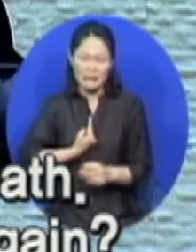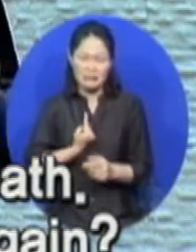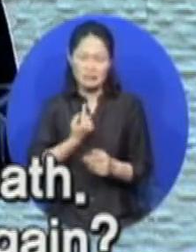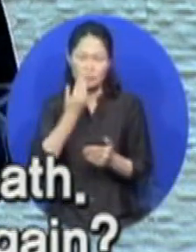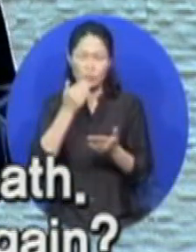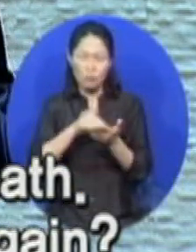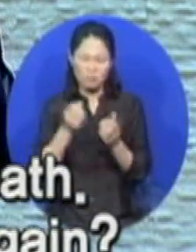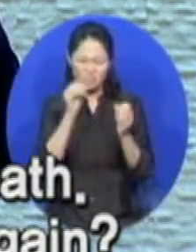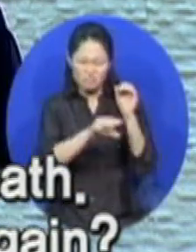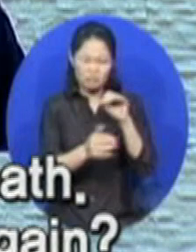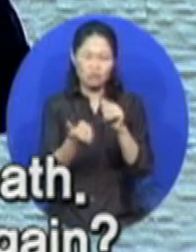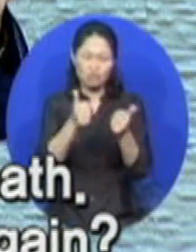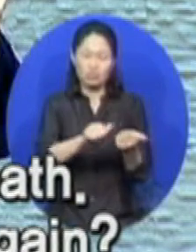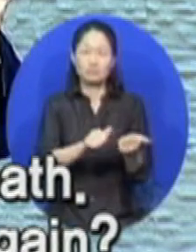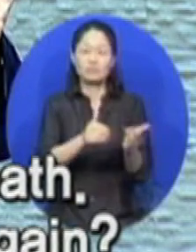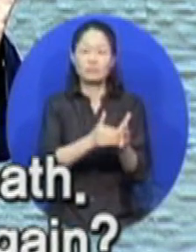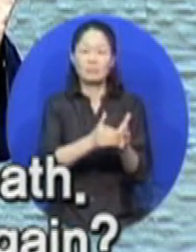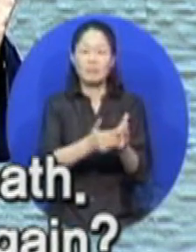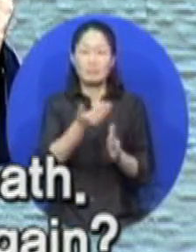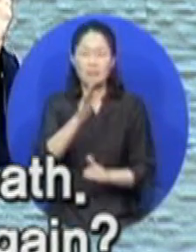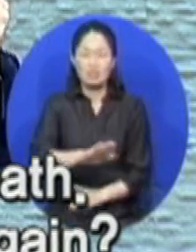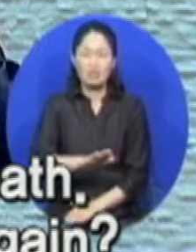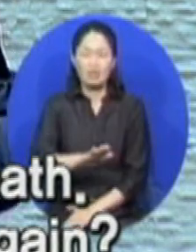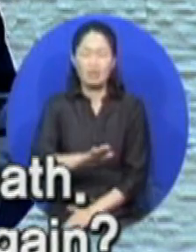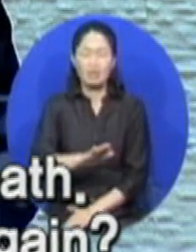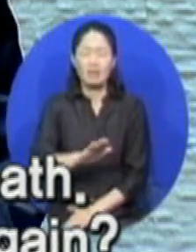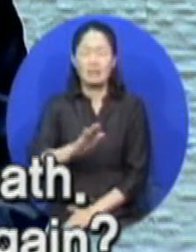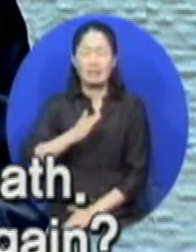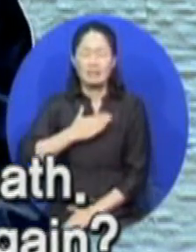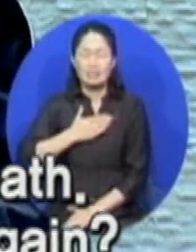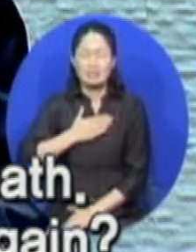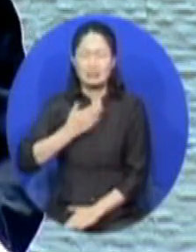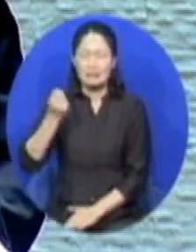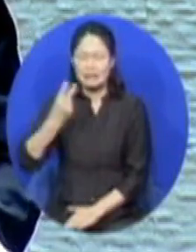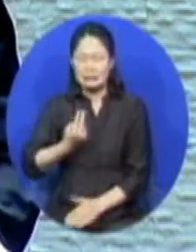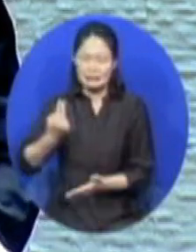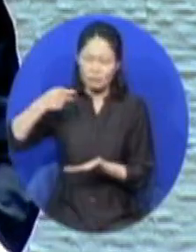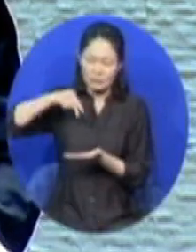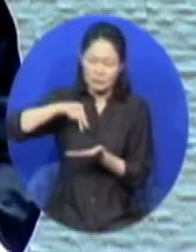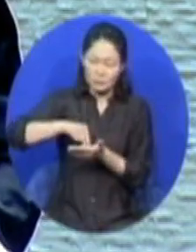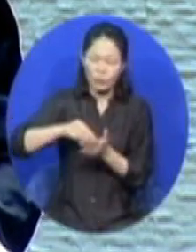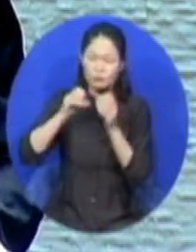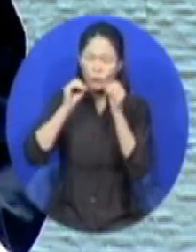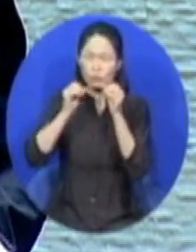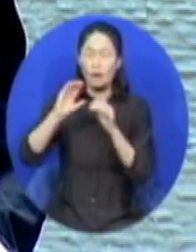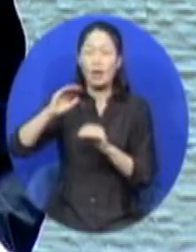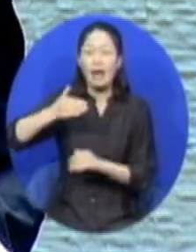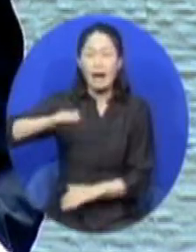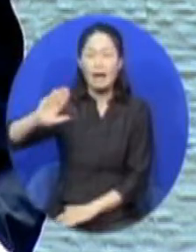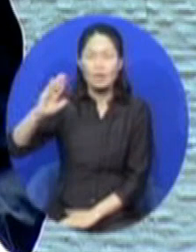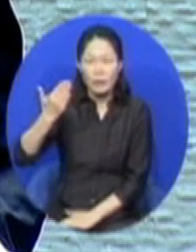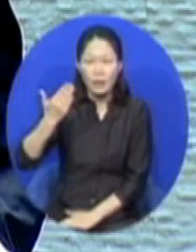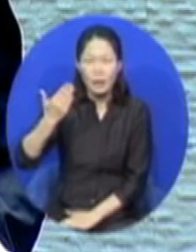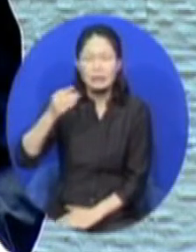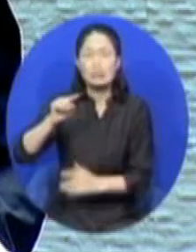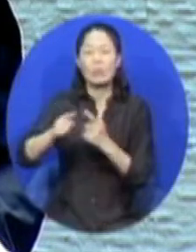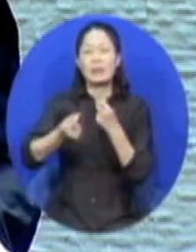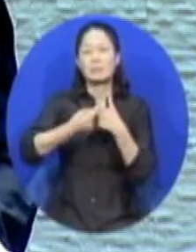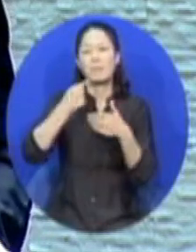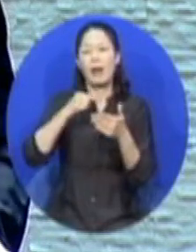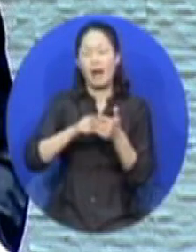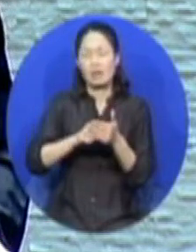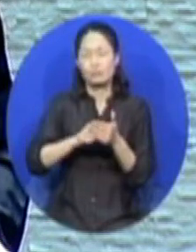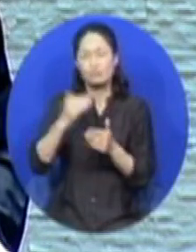그리고 자신이 일어나서 나 점도 하러 가야 돼 그 신정은 누가 이 이해 하겠어요